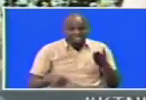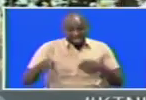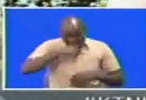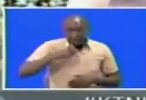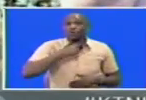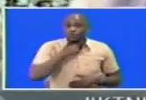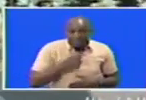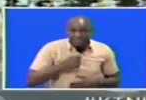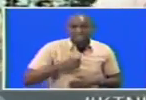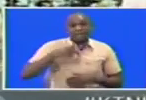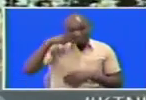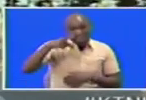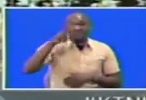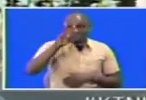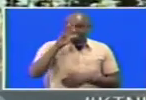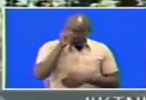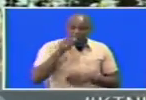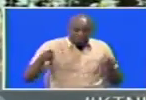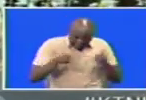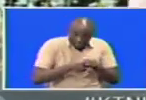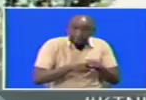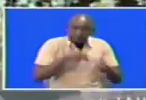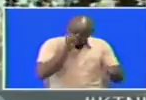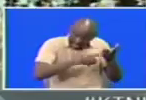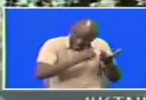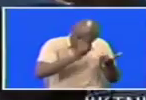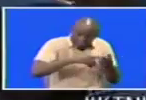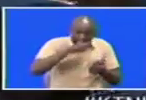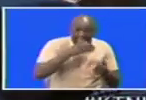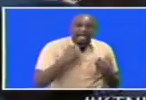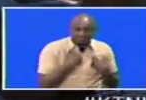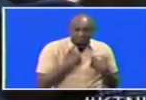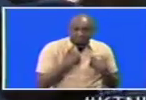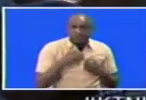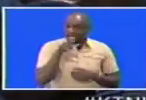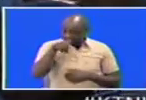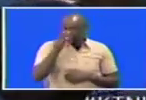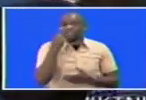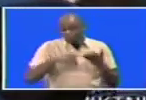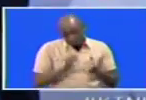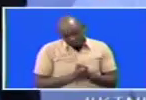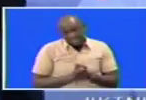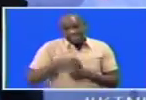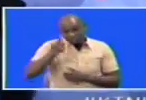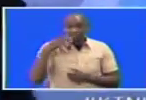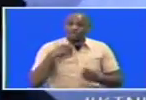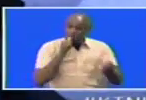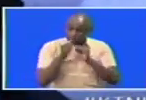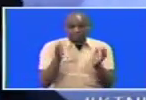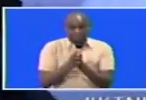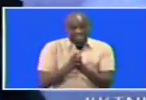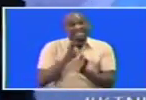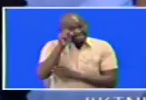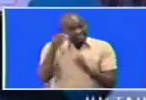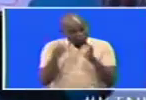na PVT, parallel voter tally. Kando na kukiri kuwa watakanyagana ndani ya muungano wa